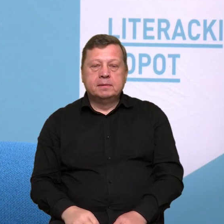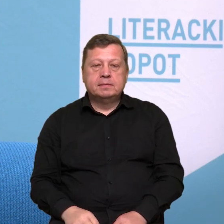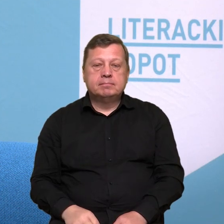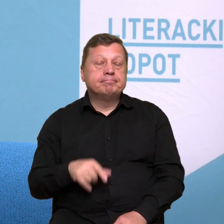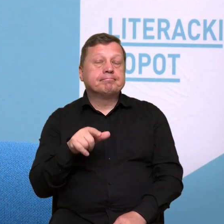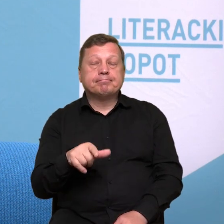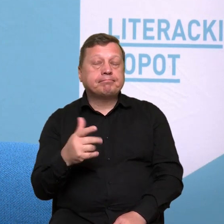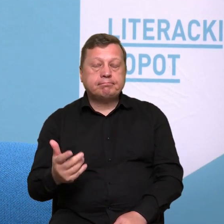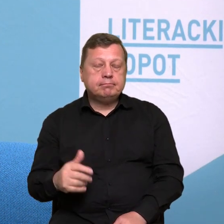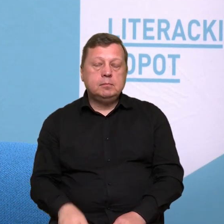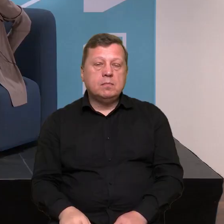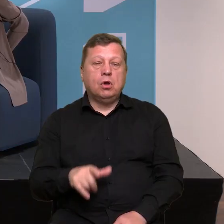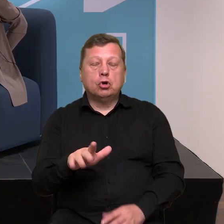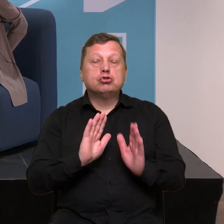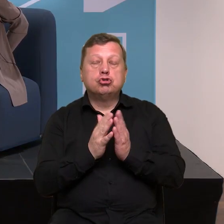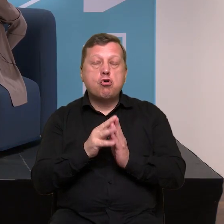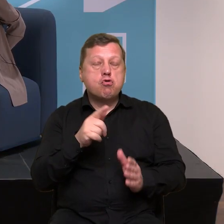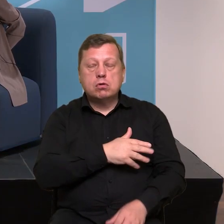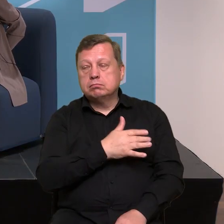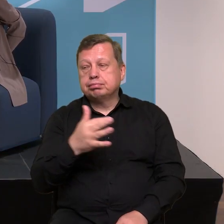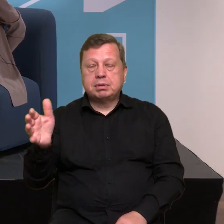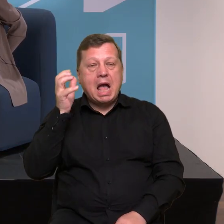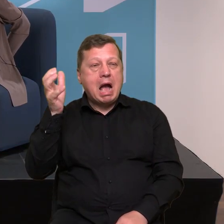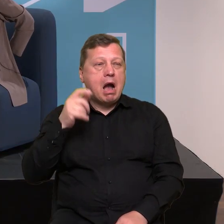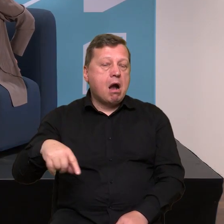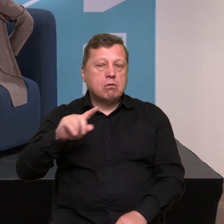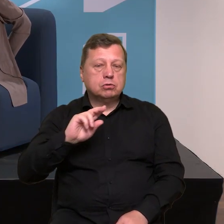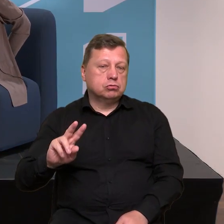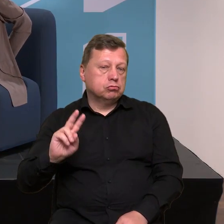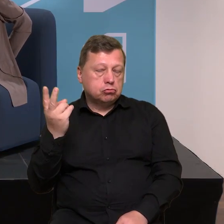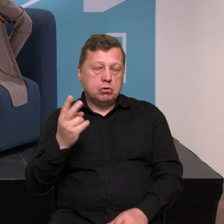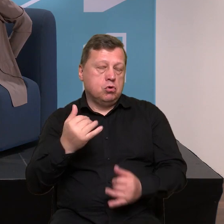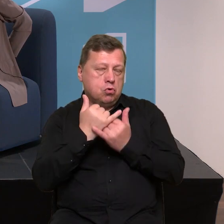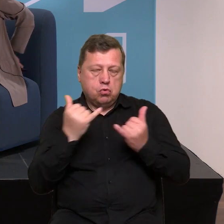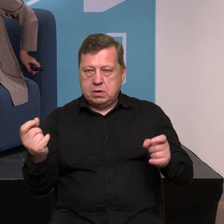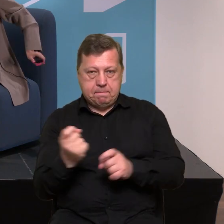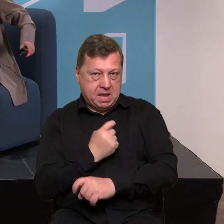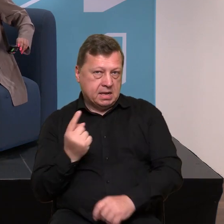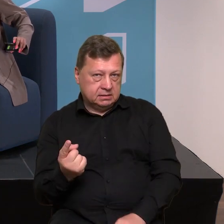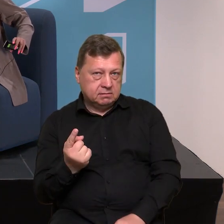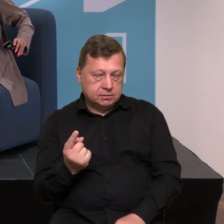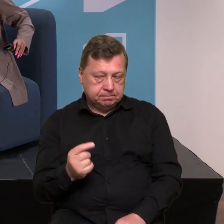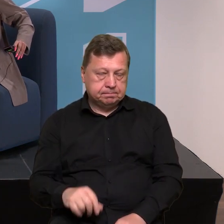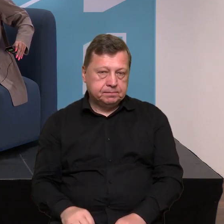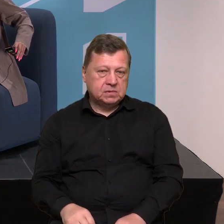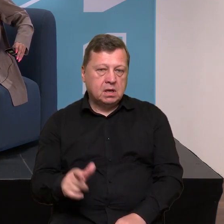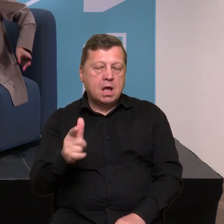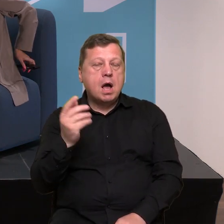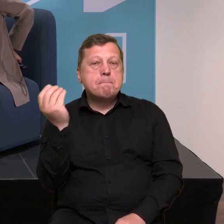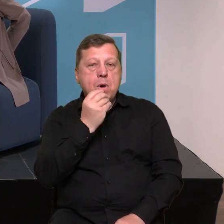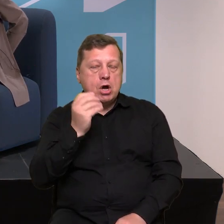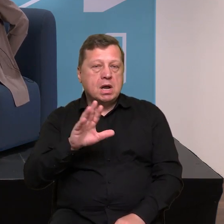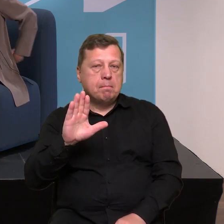w której ukazują się książki autorów i autorek pochodzących z różnych krajów nad Morzem